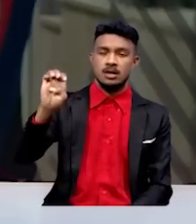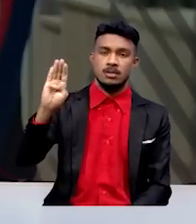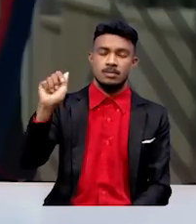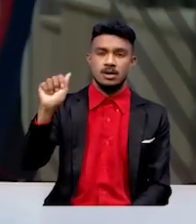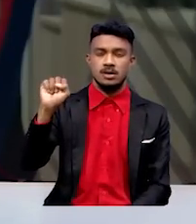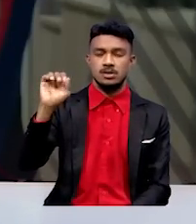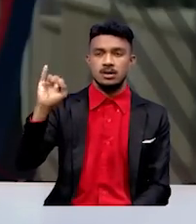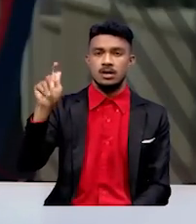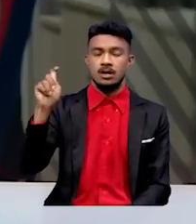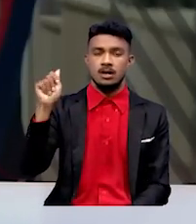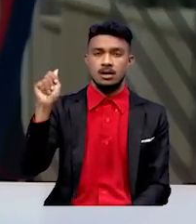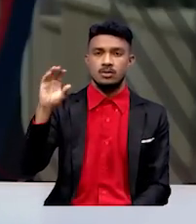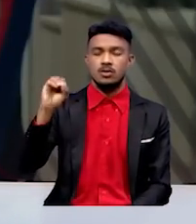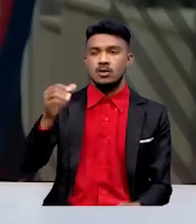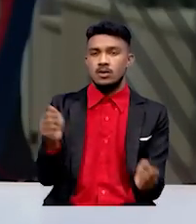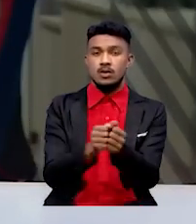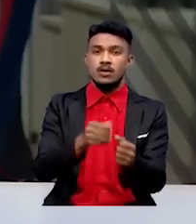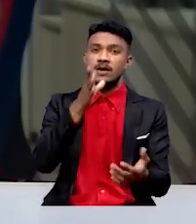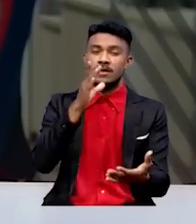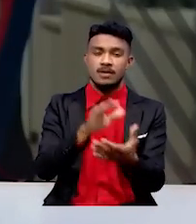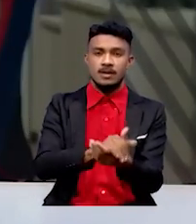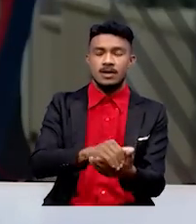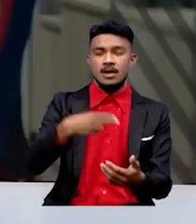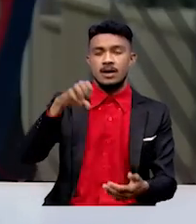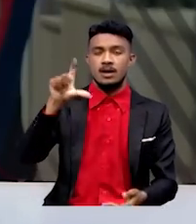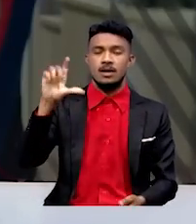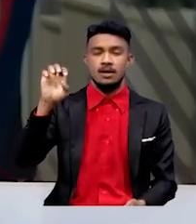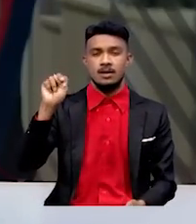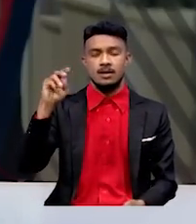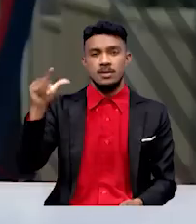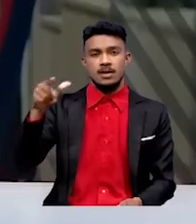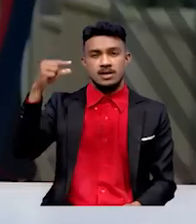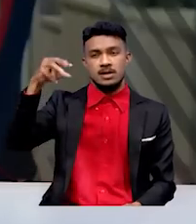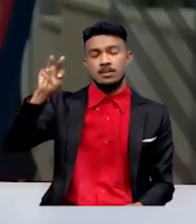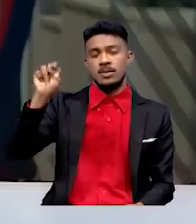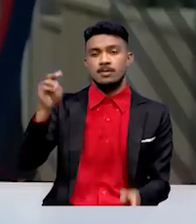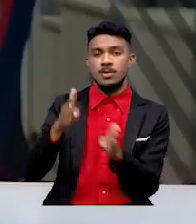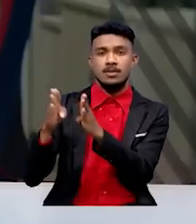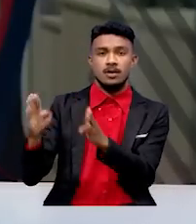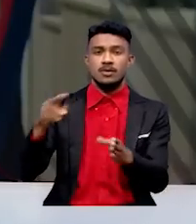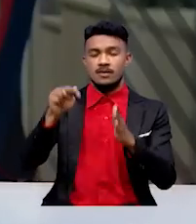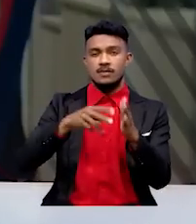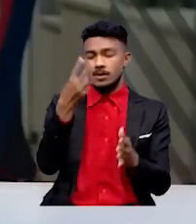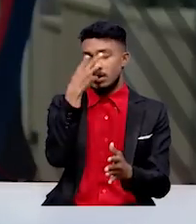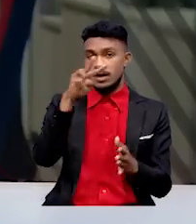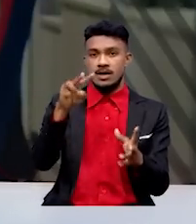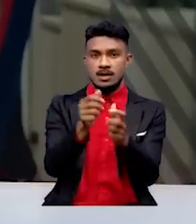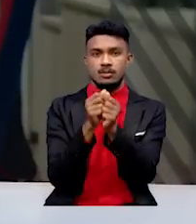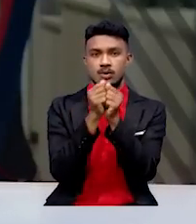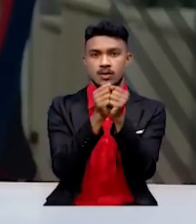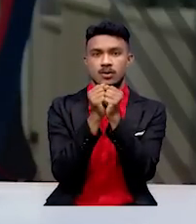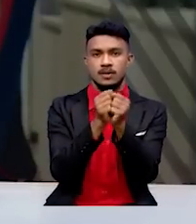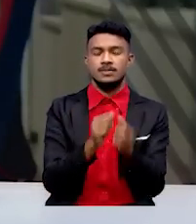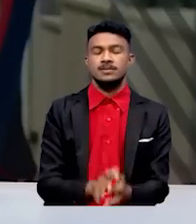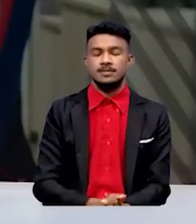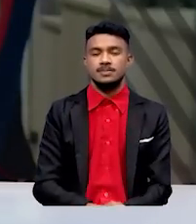onde acabem Helena Soares. Ato tene kona ba informação ida ne, equipa GMN prepara ona pacote ida, tu irmã ita acompanha muito.